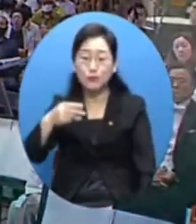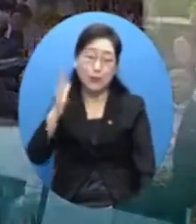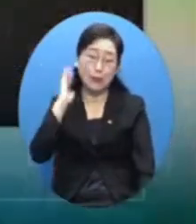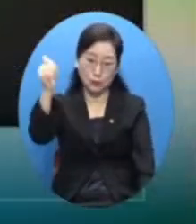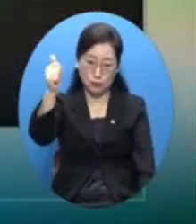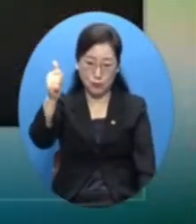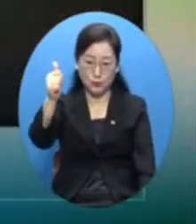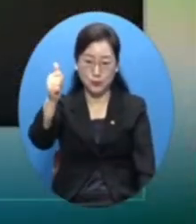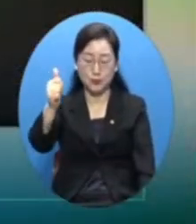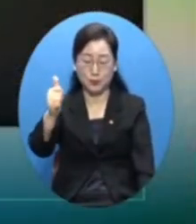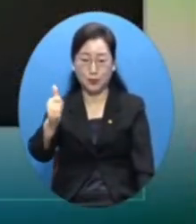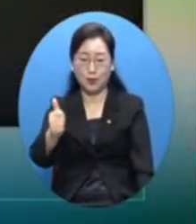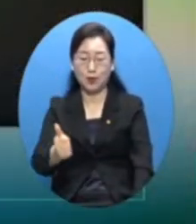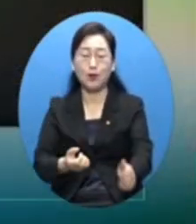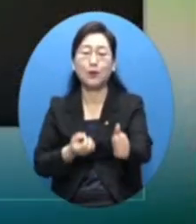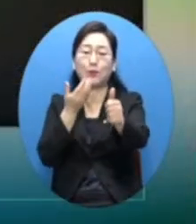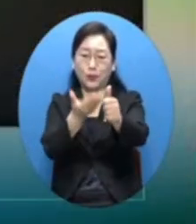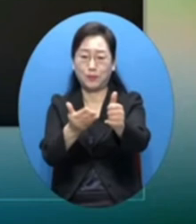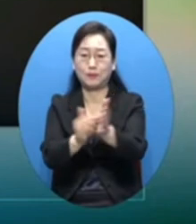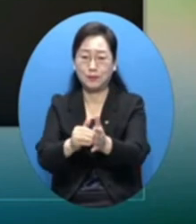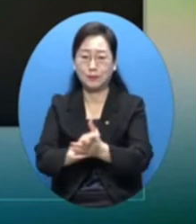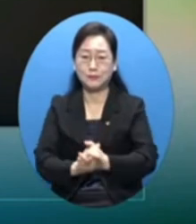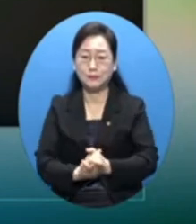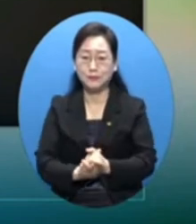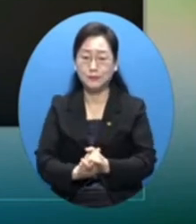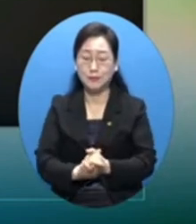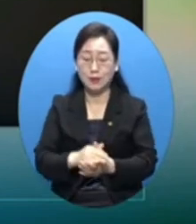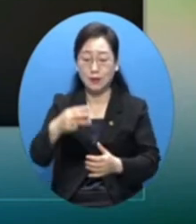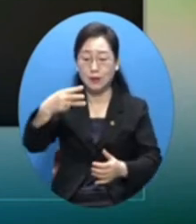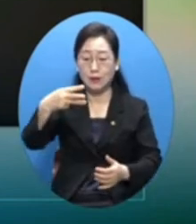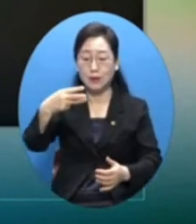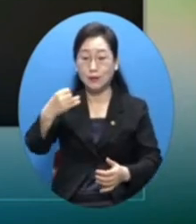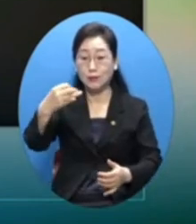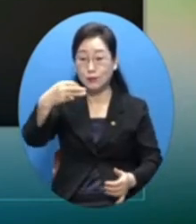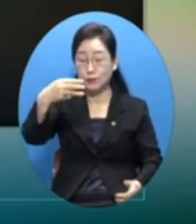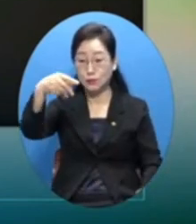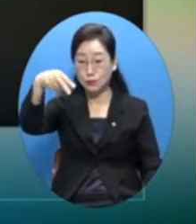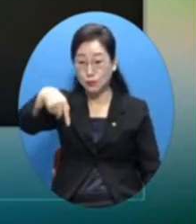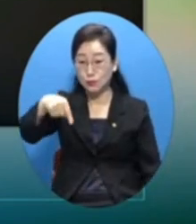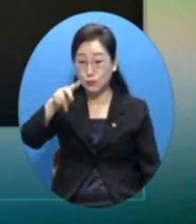대통령에게 도달했습니다. 트루만 대통령이 잠자리에 일어나서